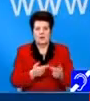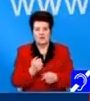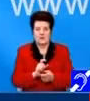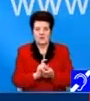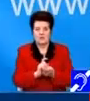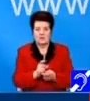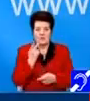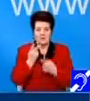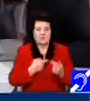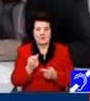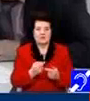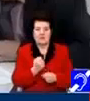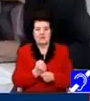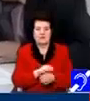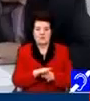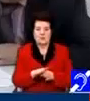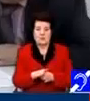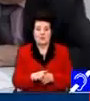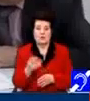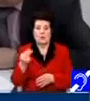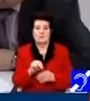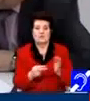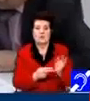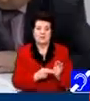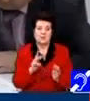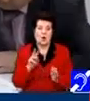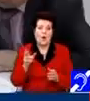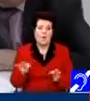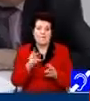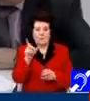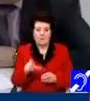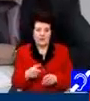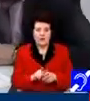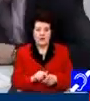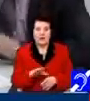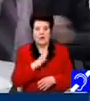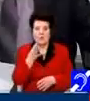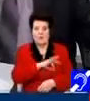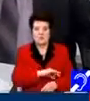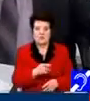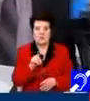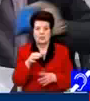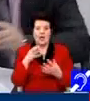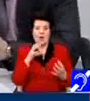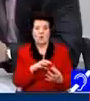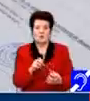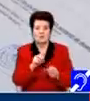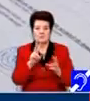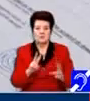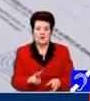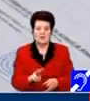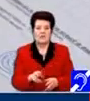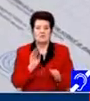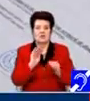luptă și permanent se află misiune. În 2017, pompierii din zona transnistreană au mai beneficiat de o autospecială de